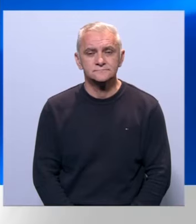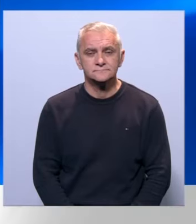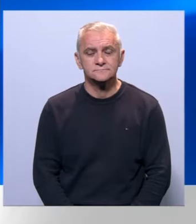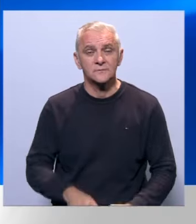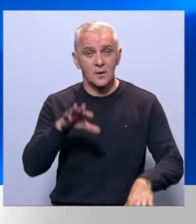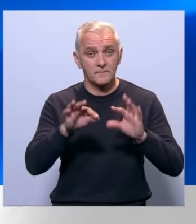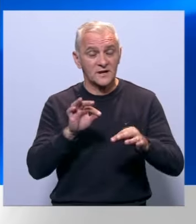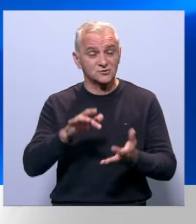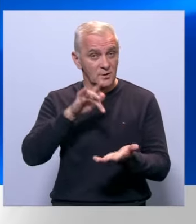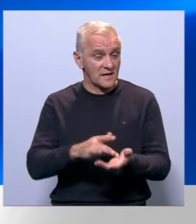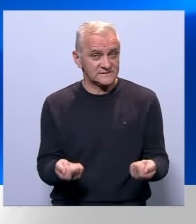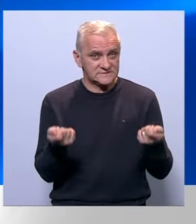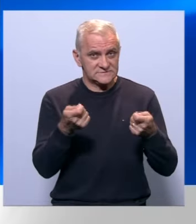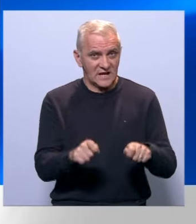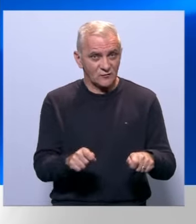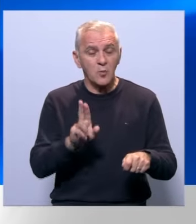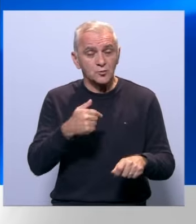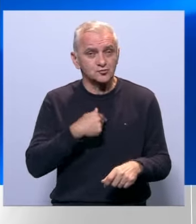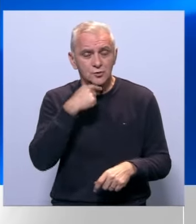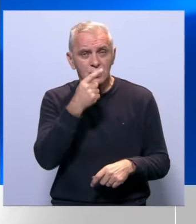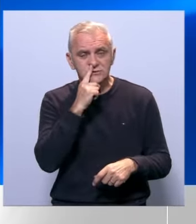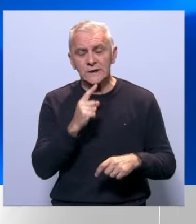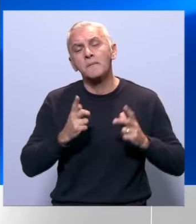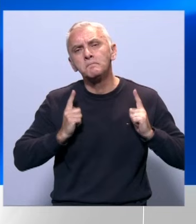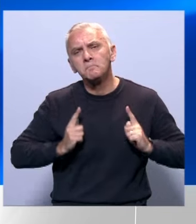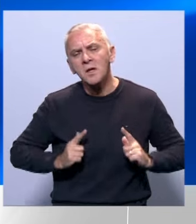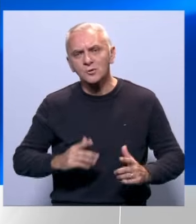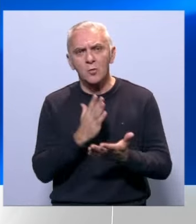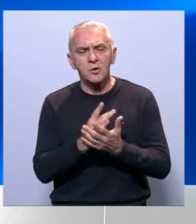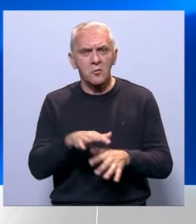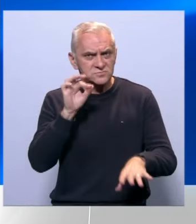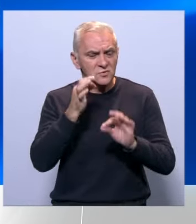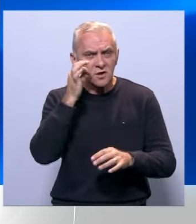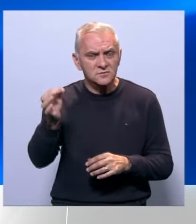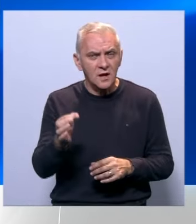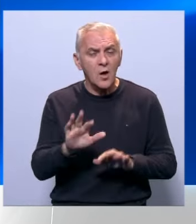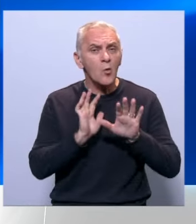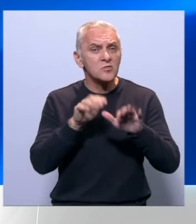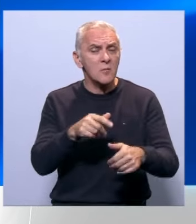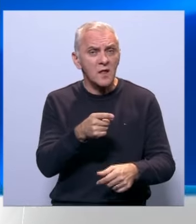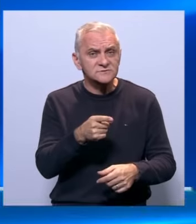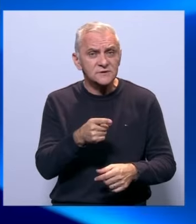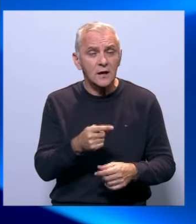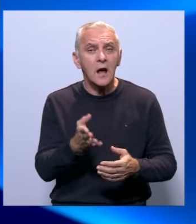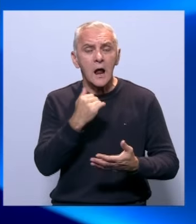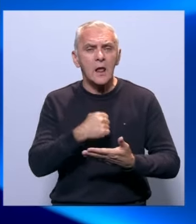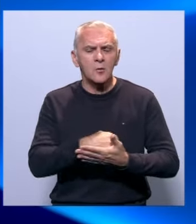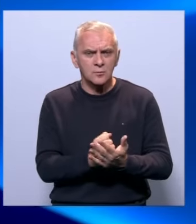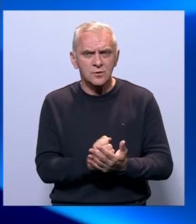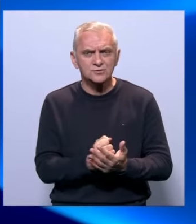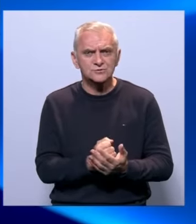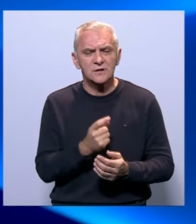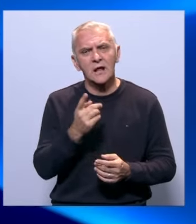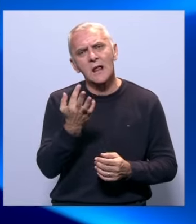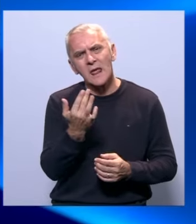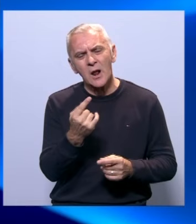Biračka mjesta su zatvorena, može se reći da je mirno protekao ovaj izborni dan u Jablanici. Evo, međutim, obilježile su